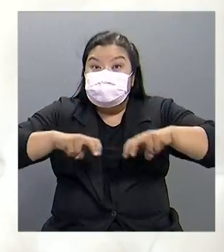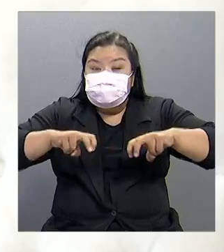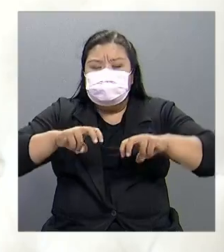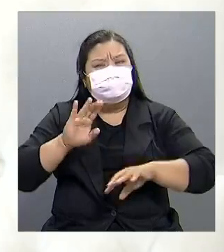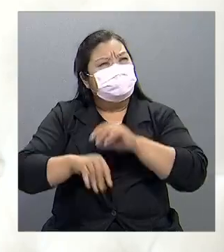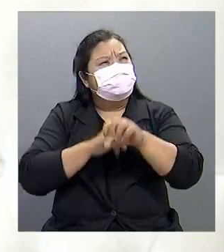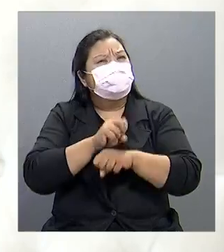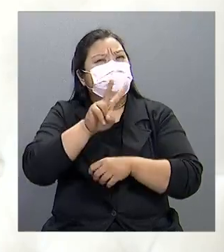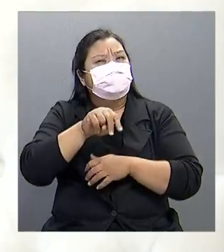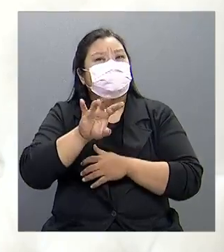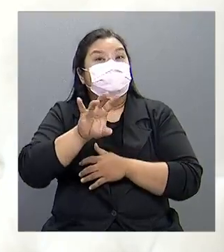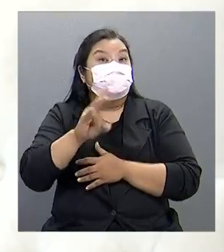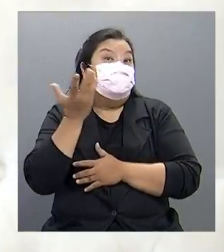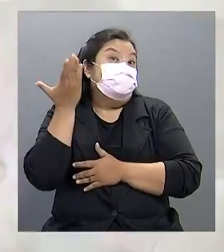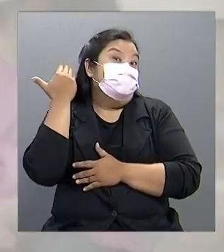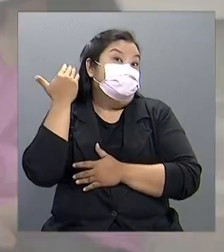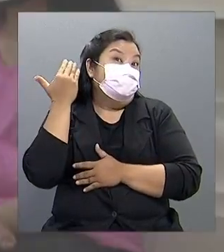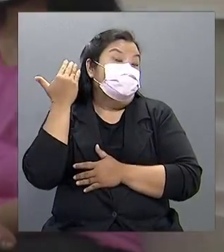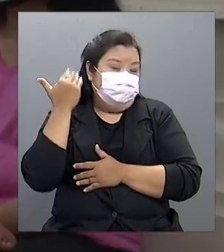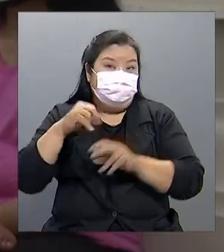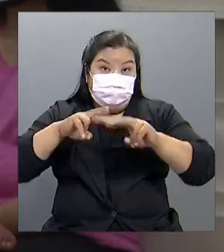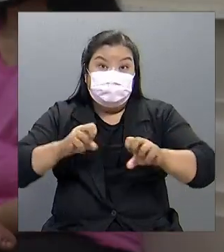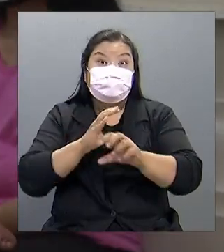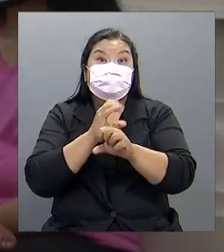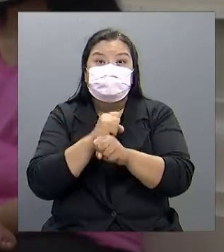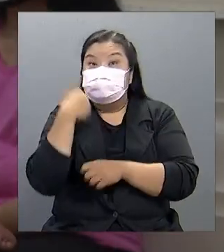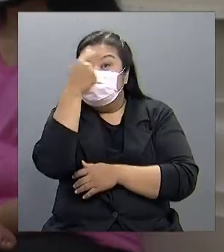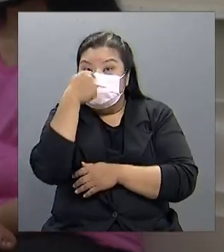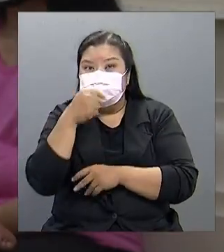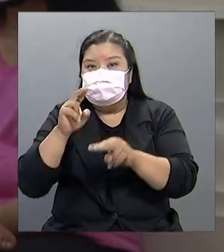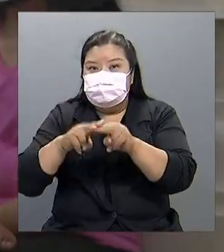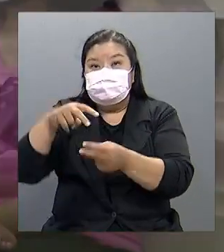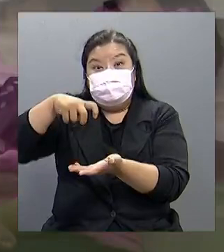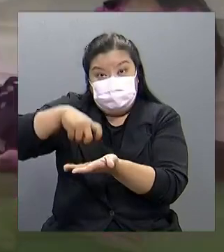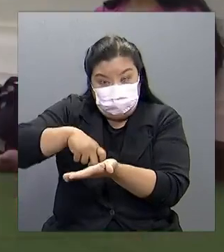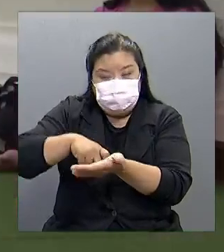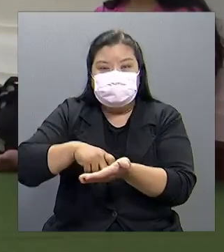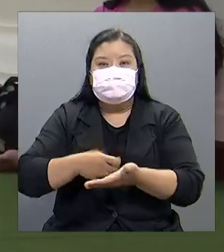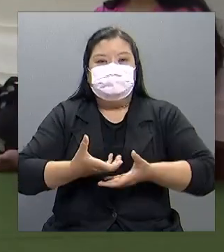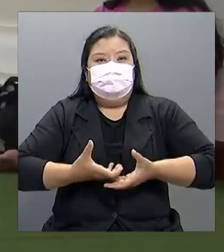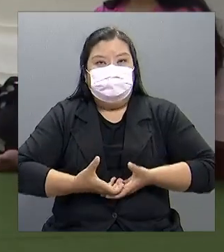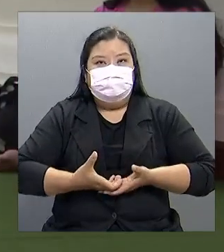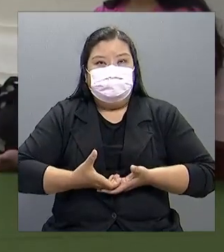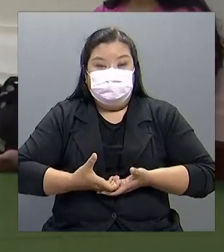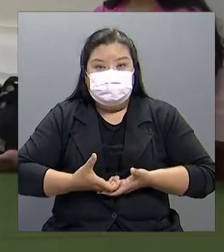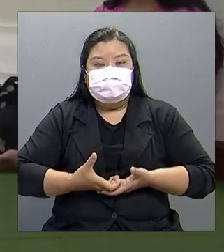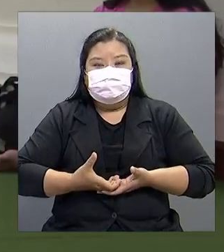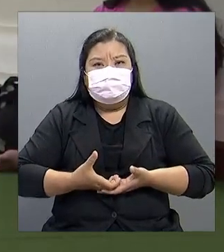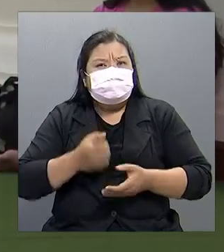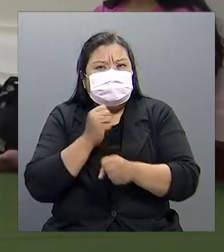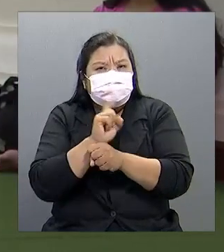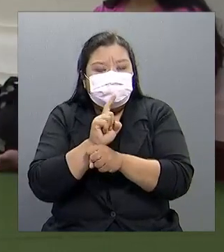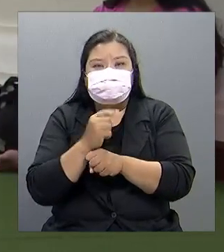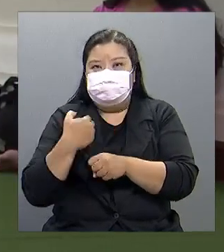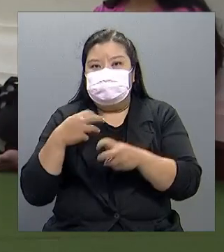ว่าผู้ที่นั่งคุกเข่านั่งพับเพียบแล้วก็ไปนั่งขัดสมาธิพวกนี้เนี่ยจะทำให้เกิดข้อเข่าเสื่อม